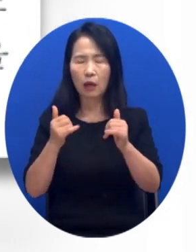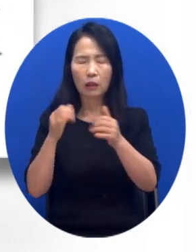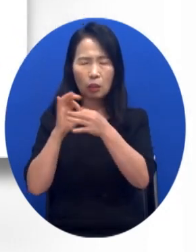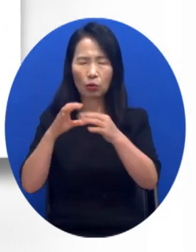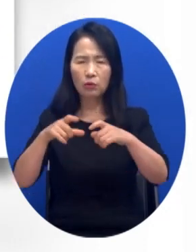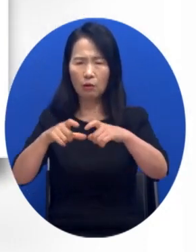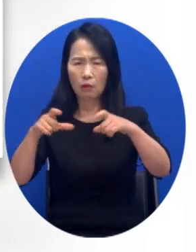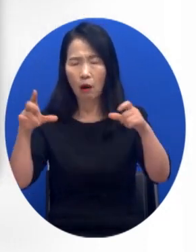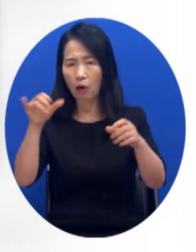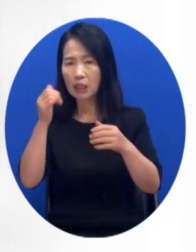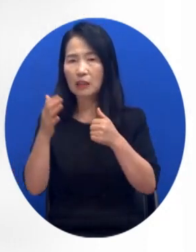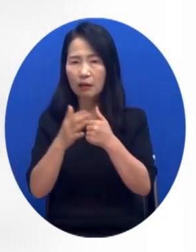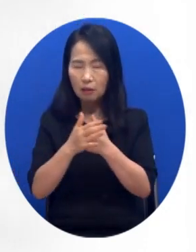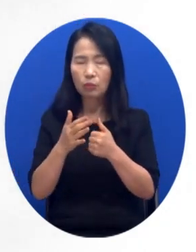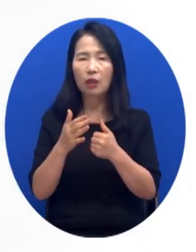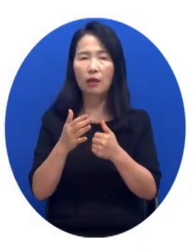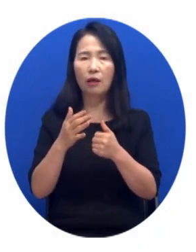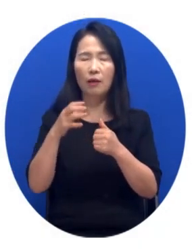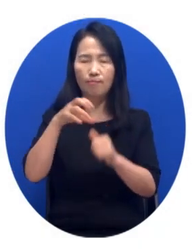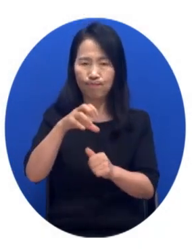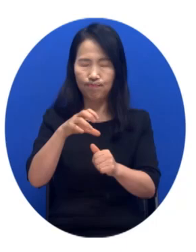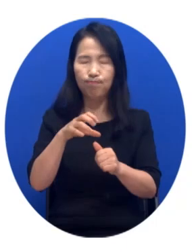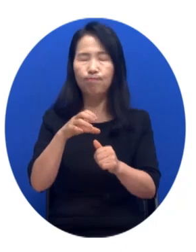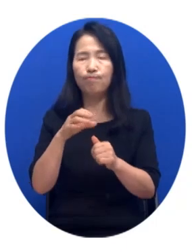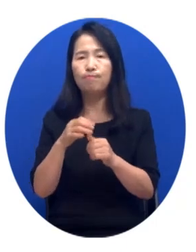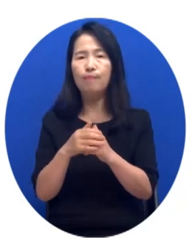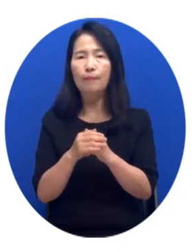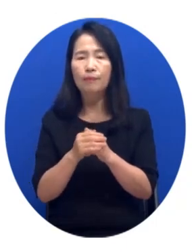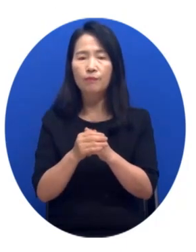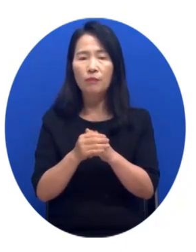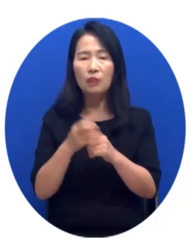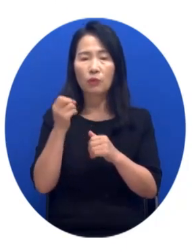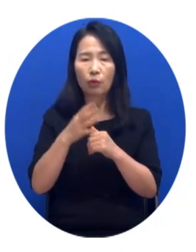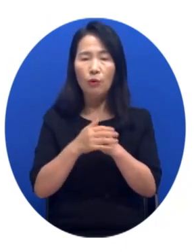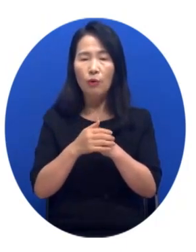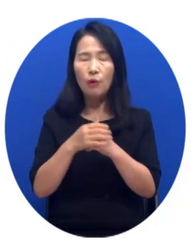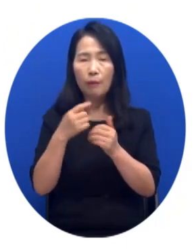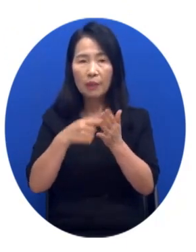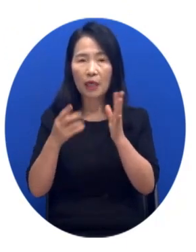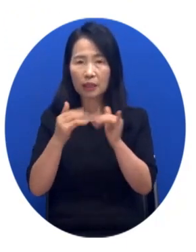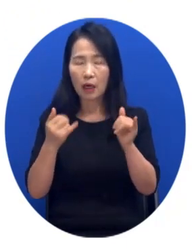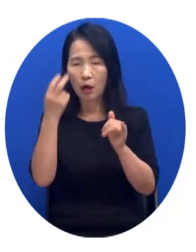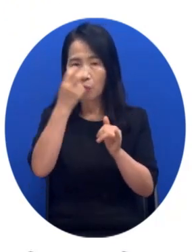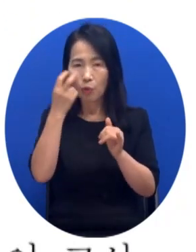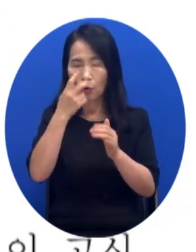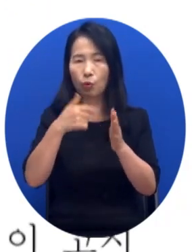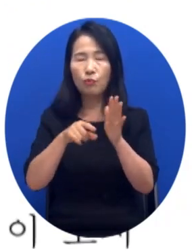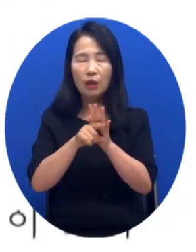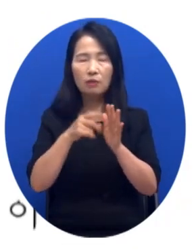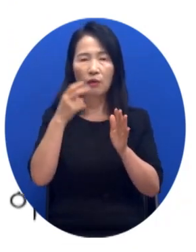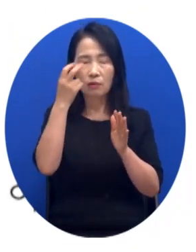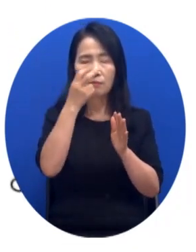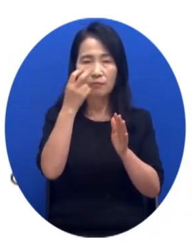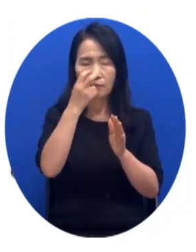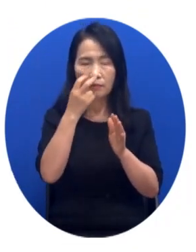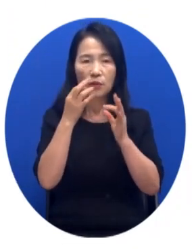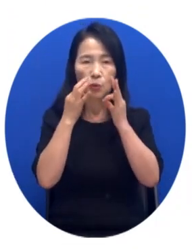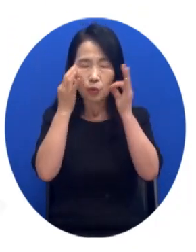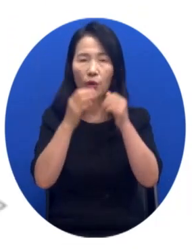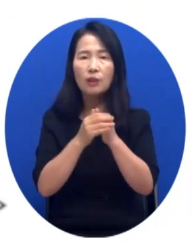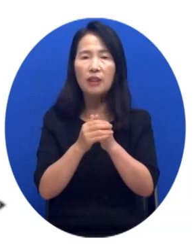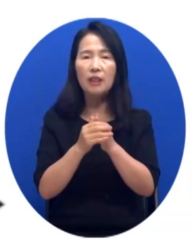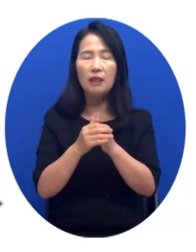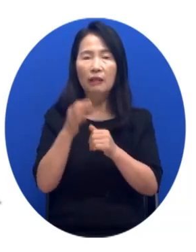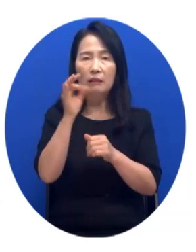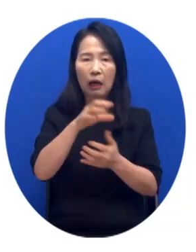고시를 연장하게 됐다고 설명했습니다. 또 선의의 피해자를 보호하기 위해 노력하는 한편 사재기 금지